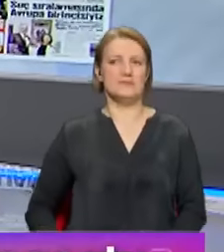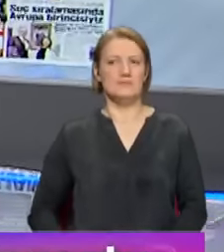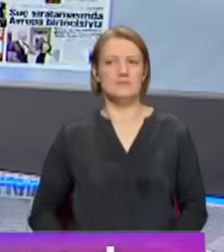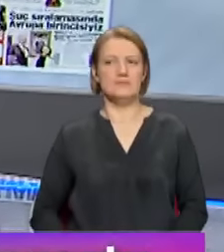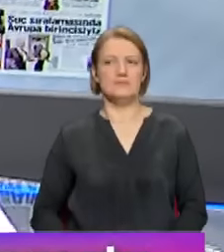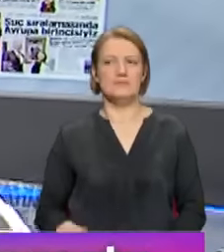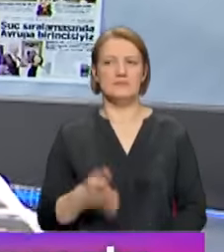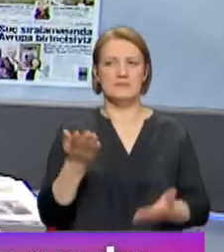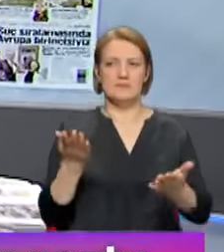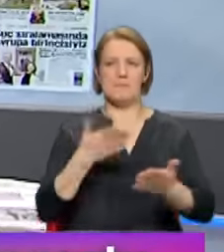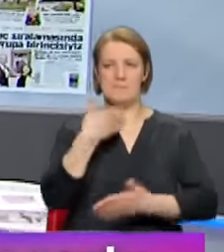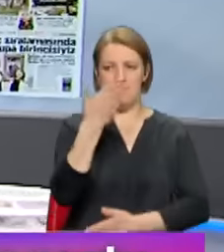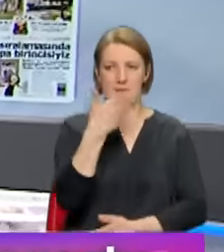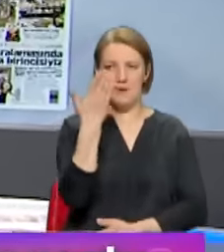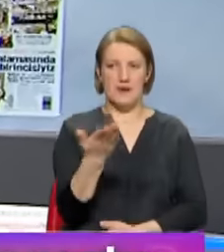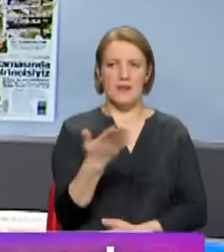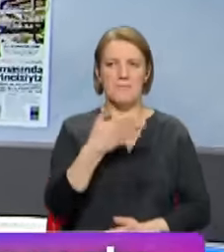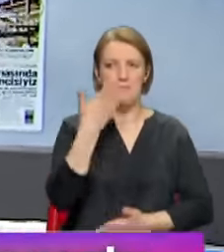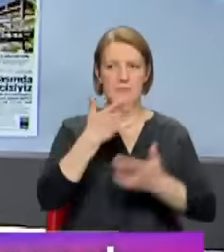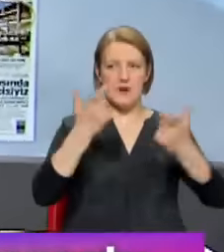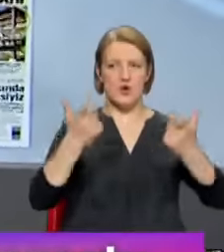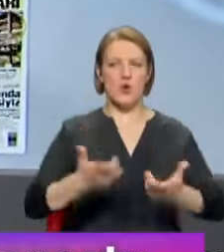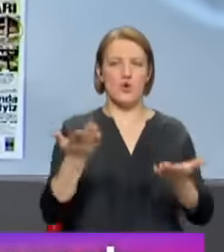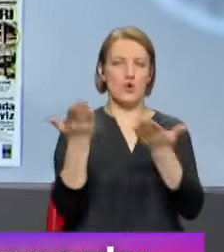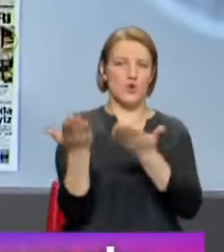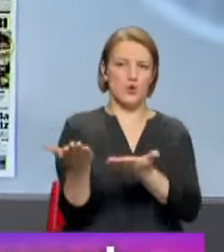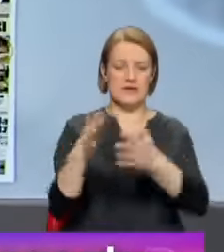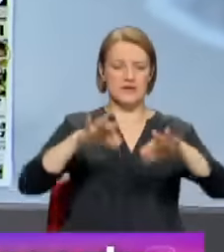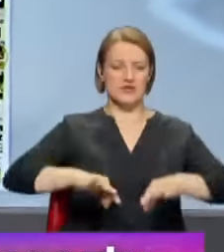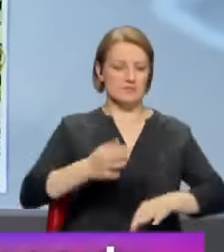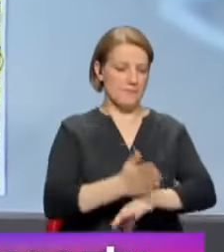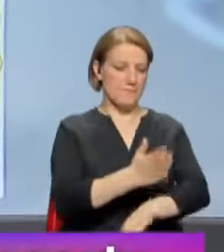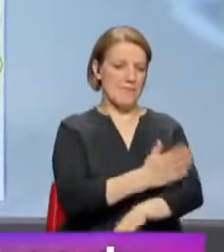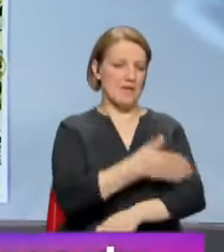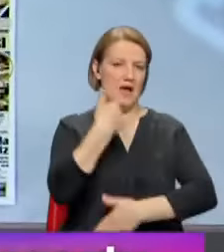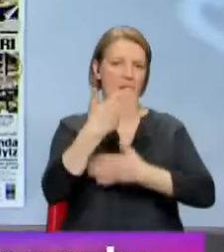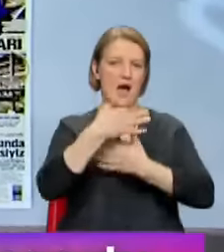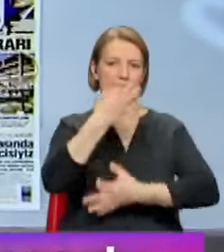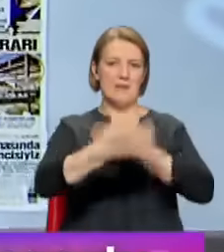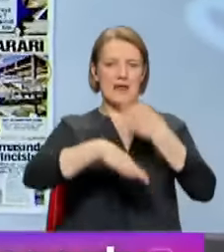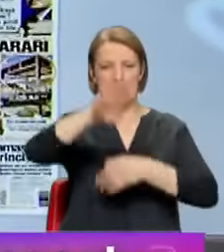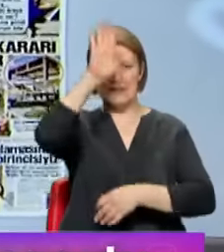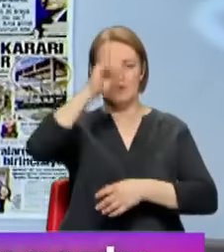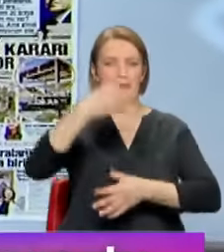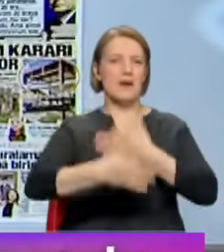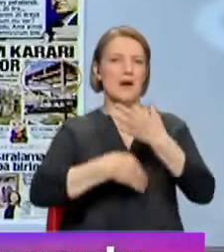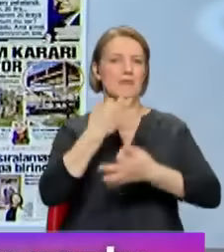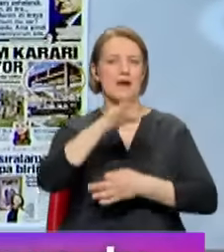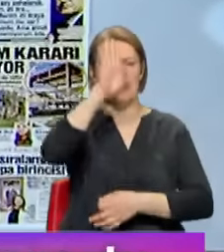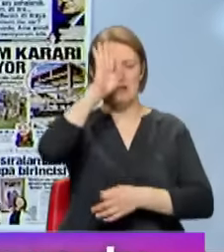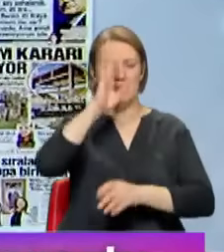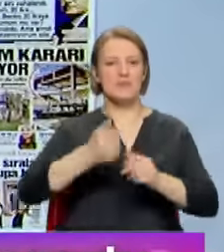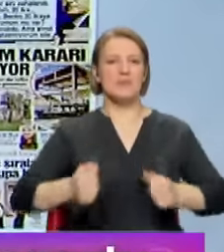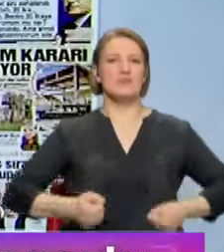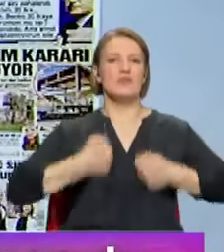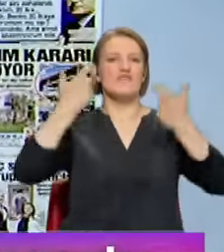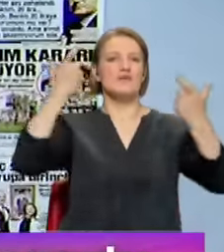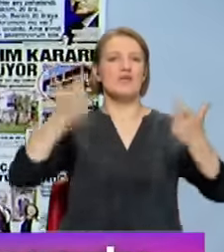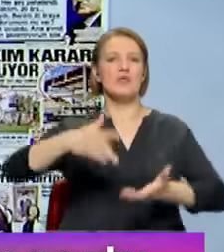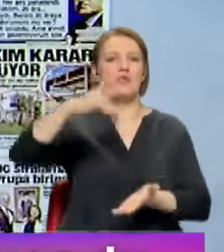İşte Marmara'nın, Marmara Gölü'nün hali. Şimdi memleketten haberler. İstanbul'dan bir haber. İstanbul'da mega